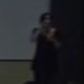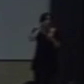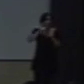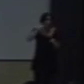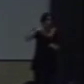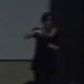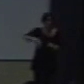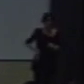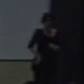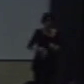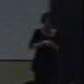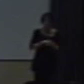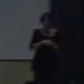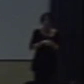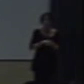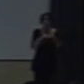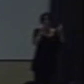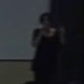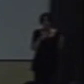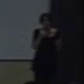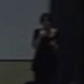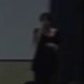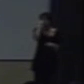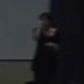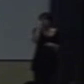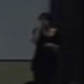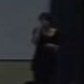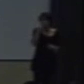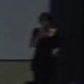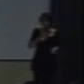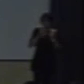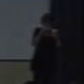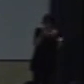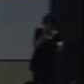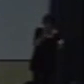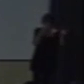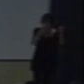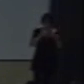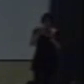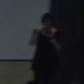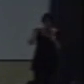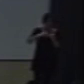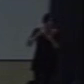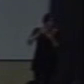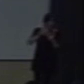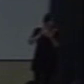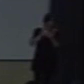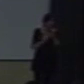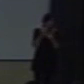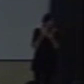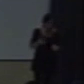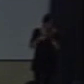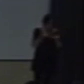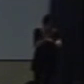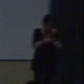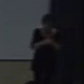professional en relació a aquest tema, i se'm va acudir que la millor manera era una mica fer una narració de les coses que m'han portat fins aquí.